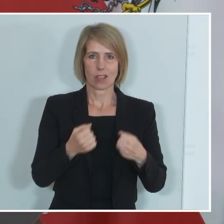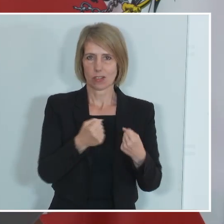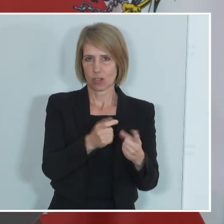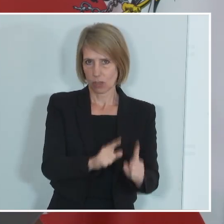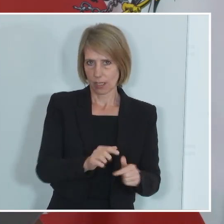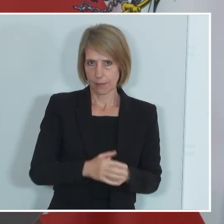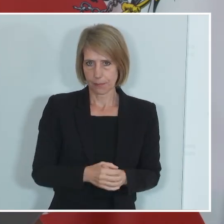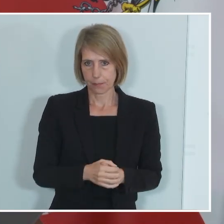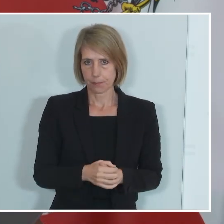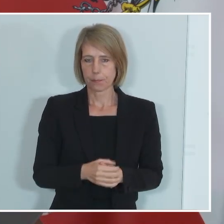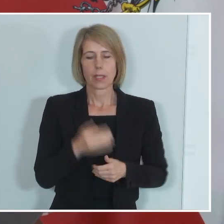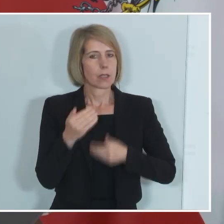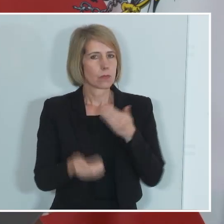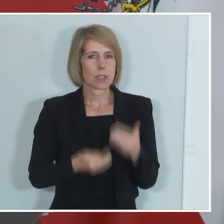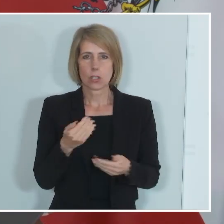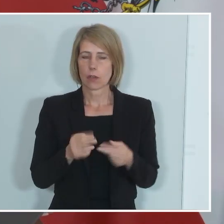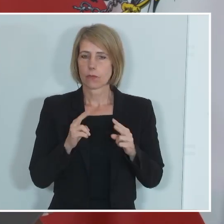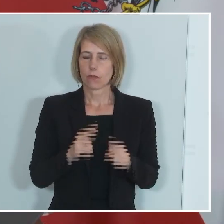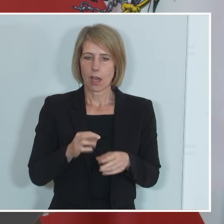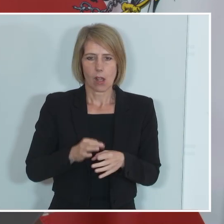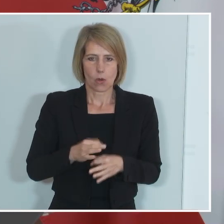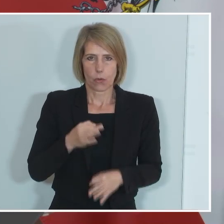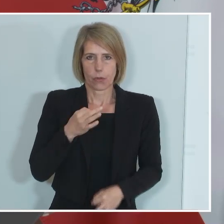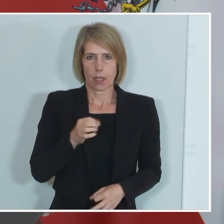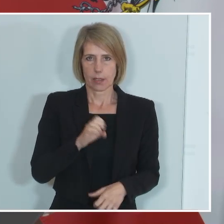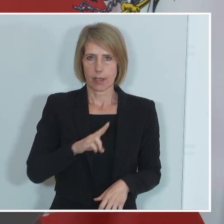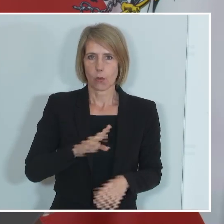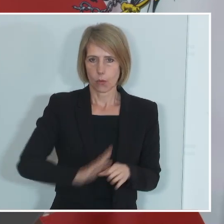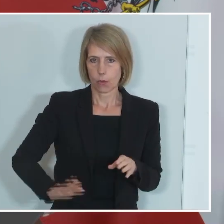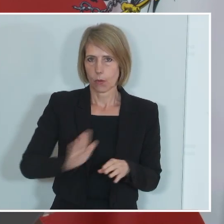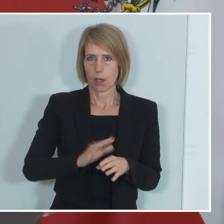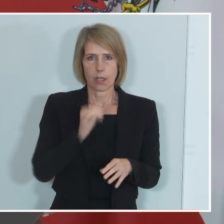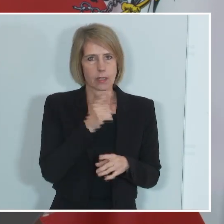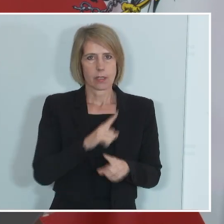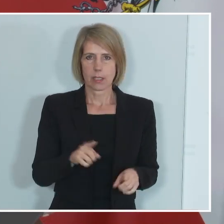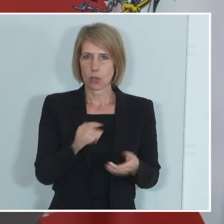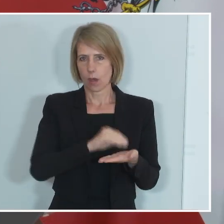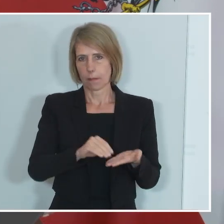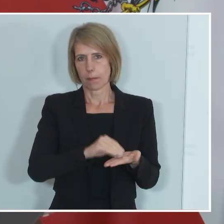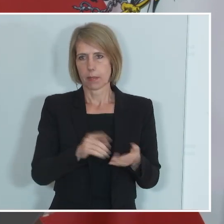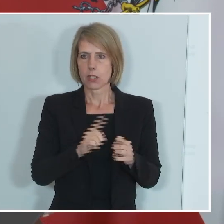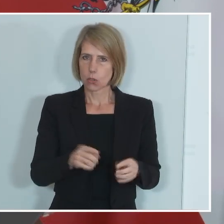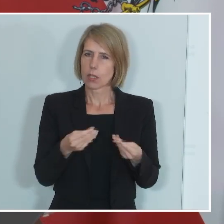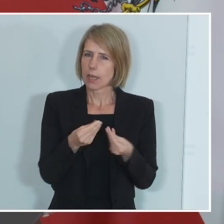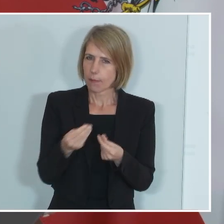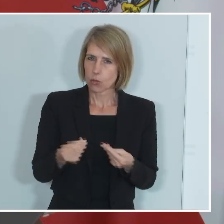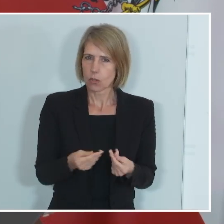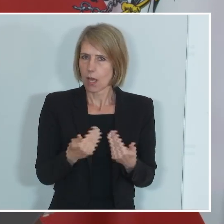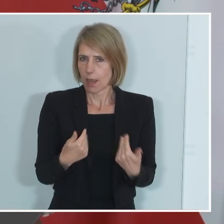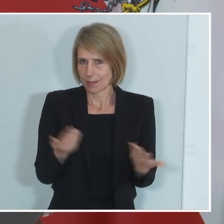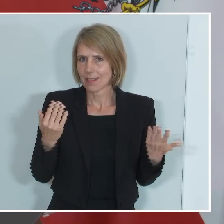Die Wirtschaft ist das Rückgrat der Europäischen Union. Das ist nicht nur faktisch so, sondern auch emotional.